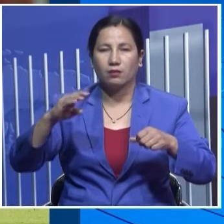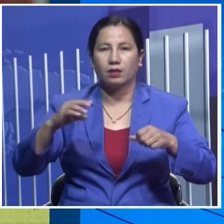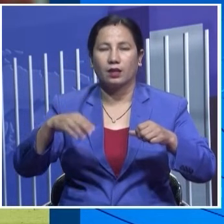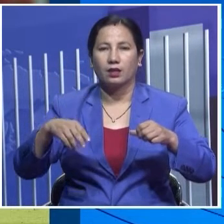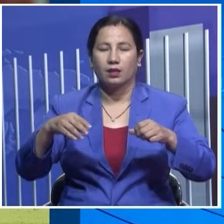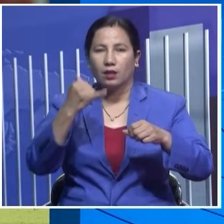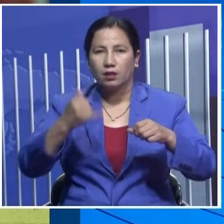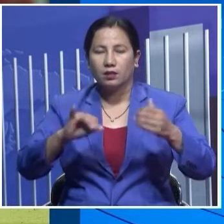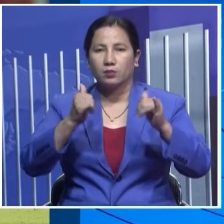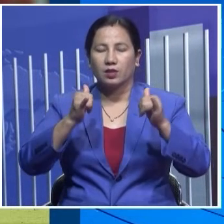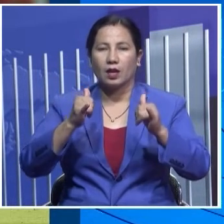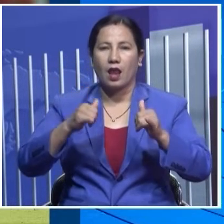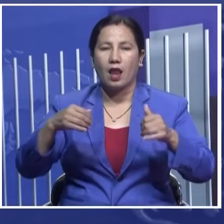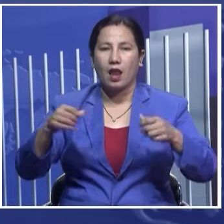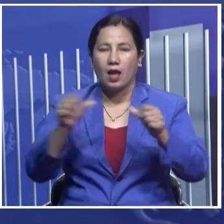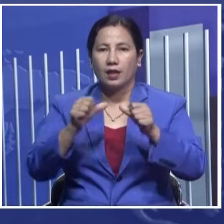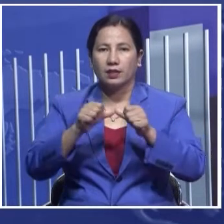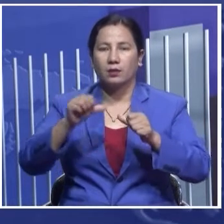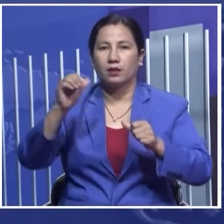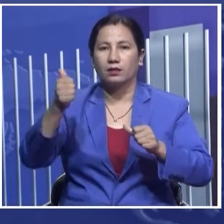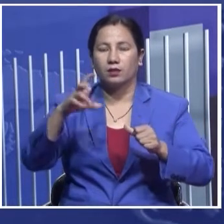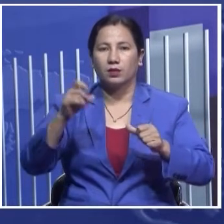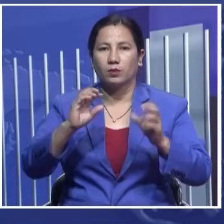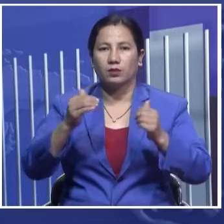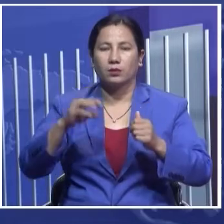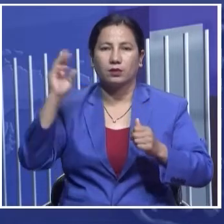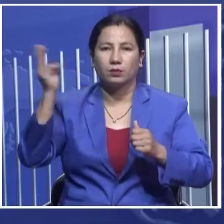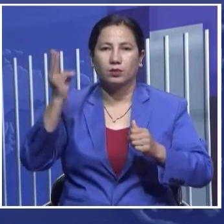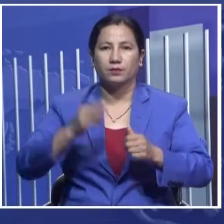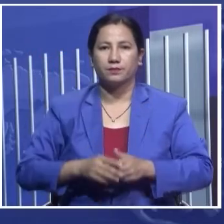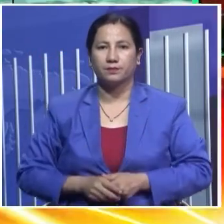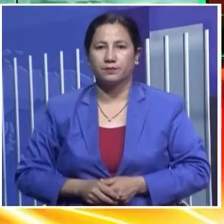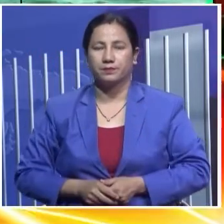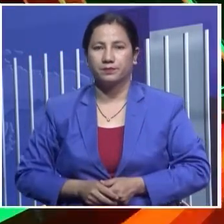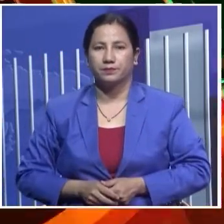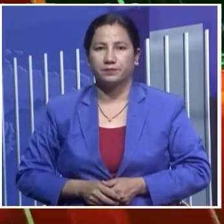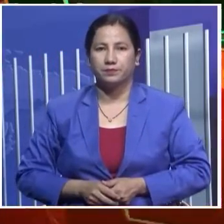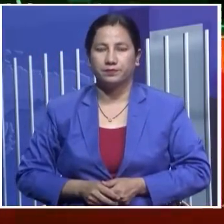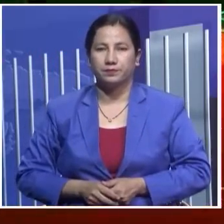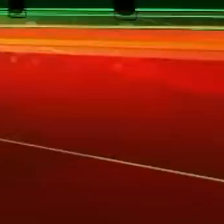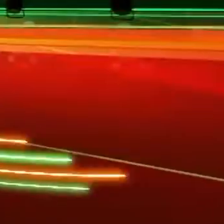आइतबार अहमदाबादमा हुनेछ। अब मौसम।